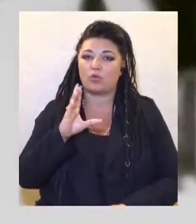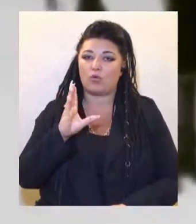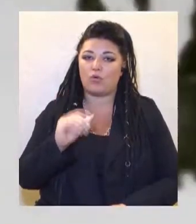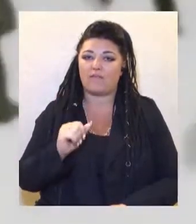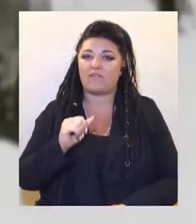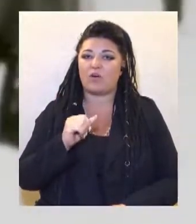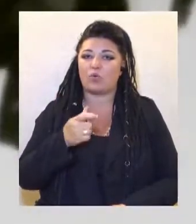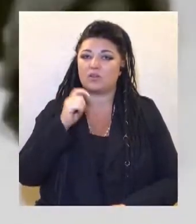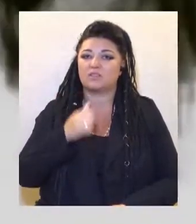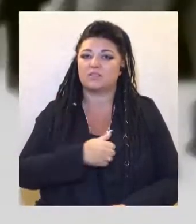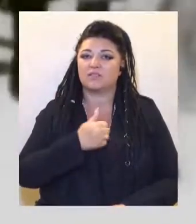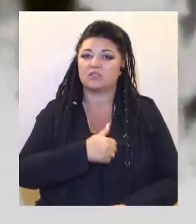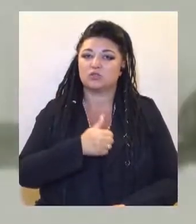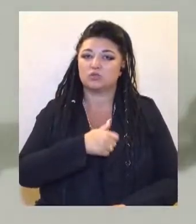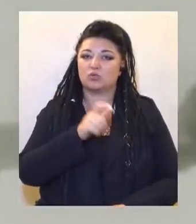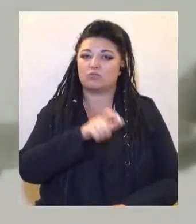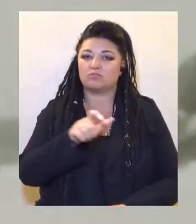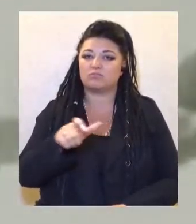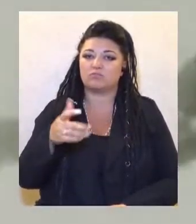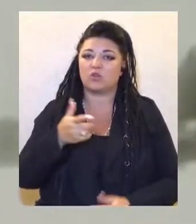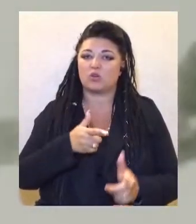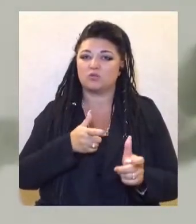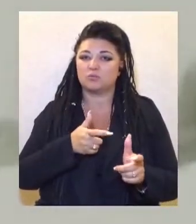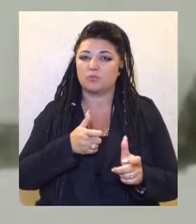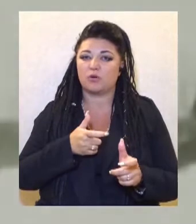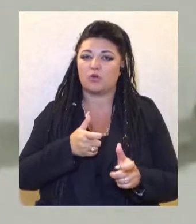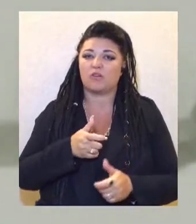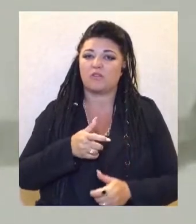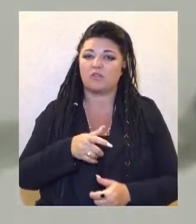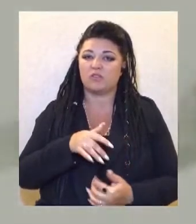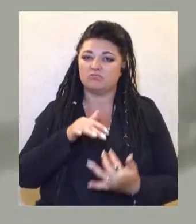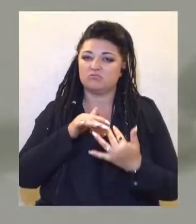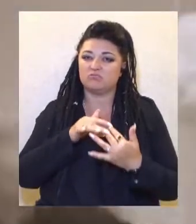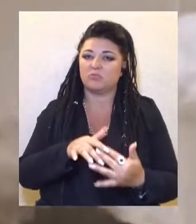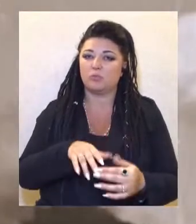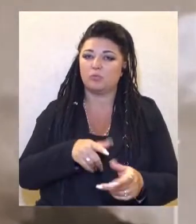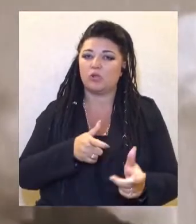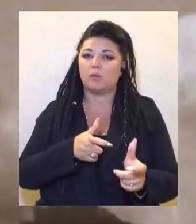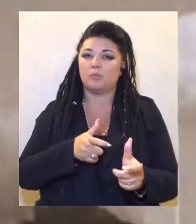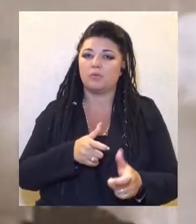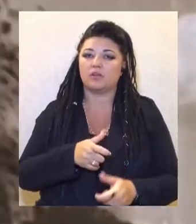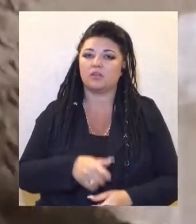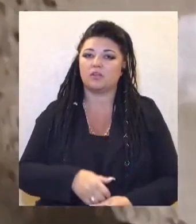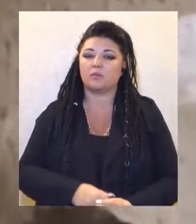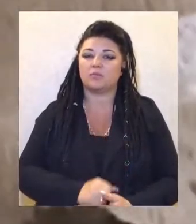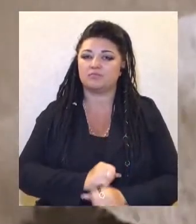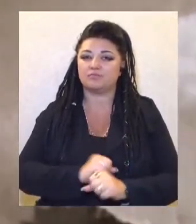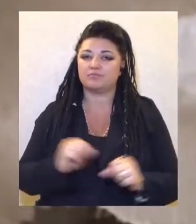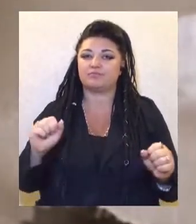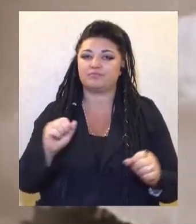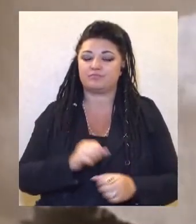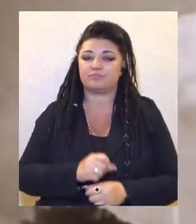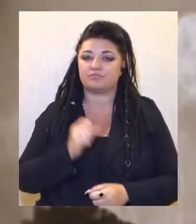військових, юнаків і студентів, озброєних 16 кулеметами та однією гарматою. Більшовики вдесятеро переважали,